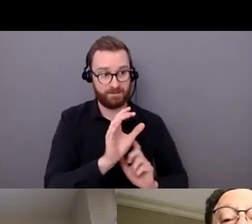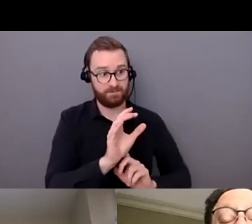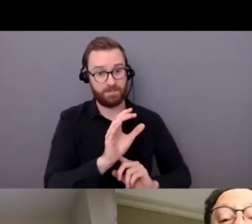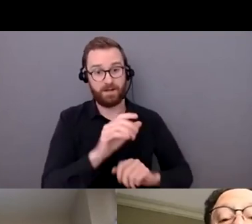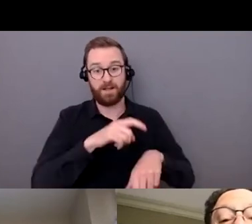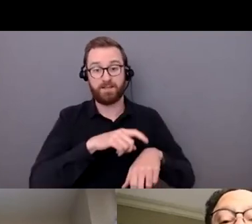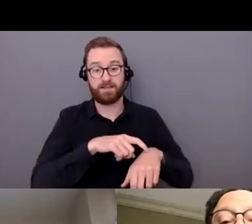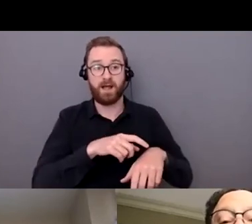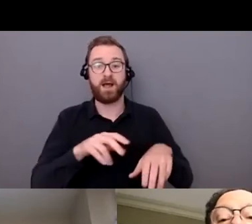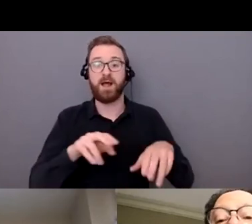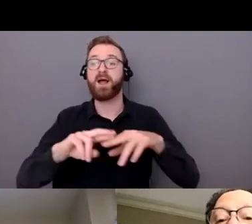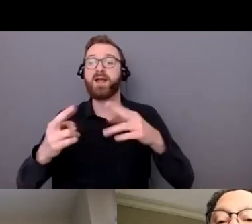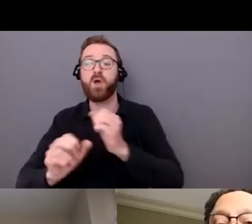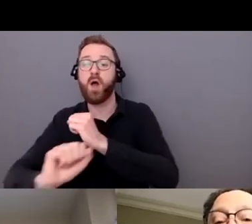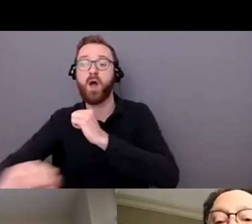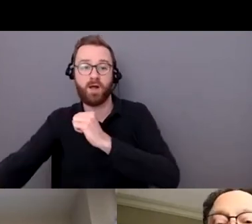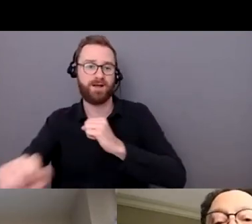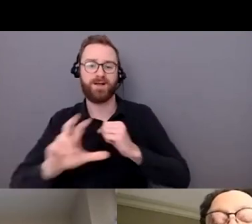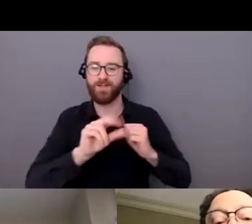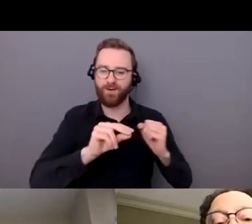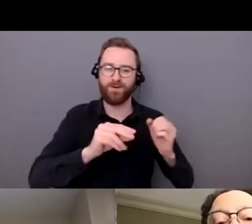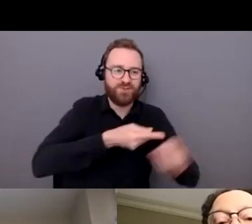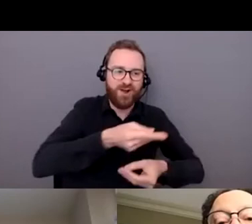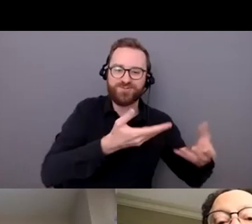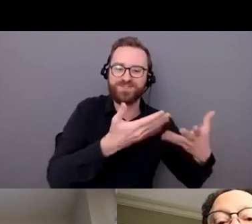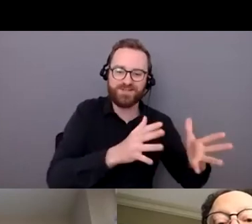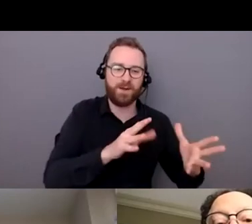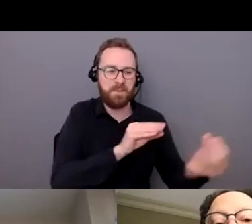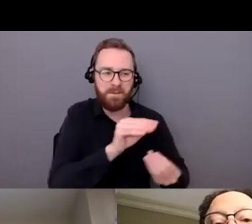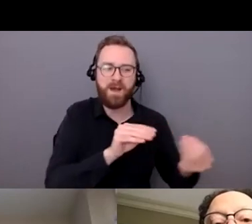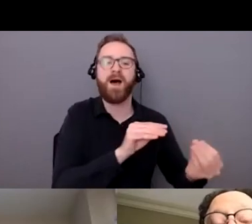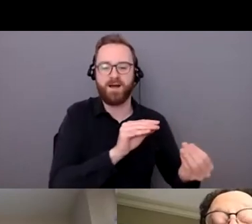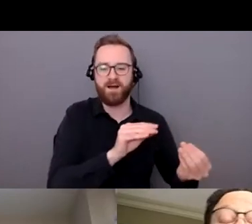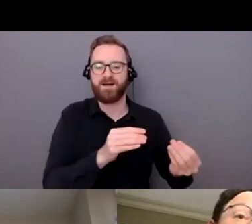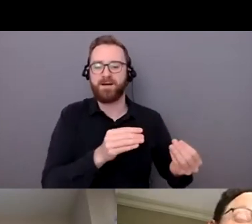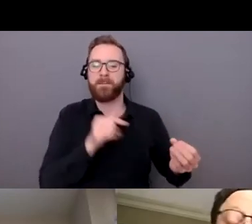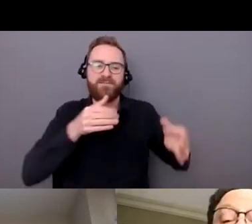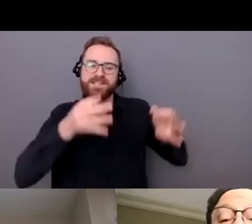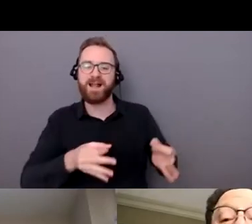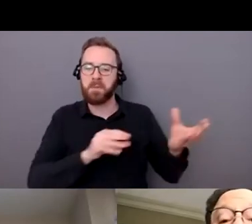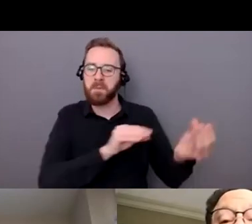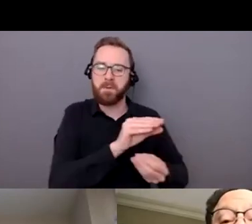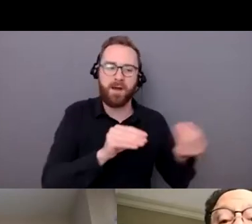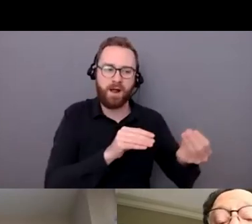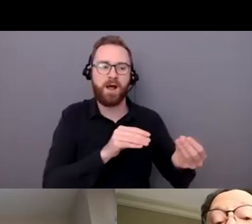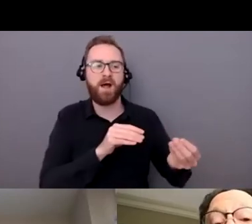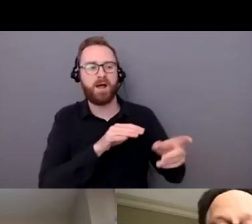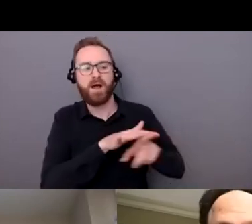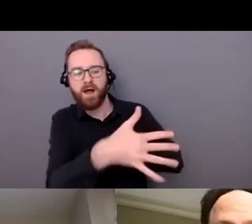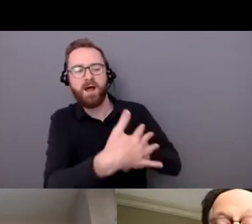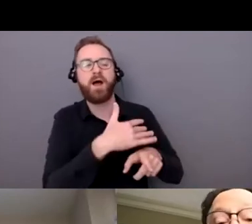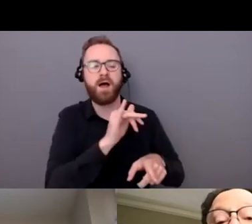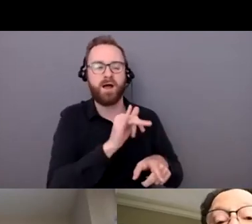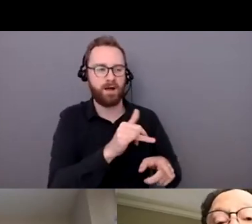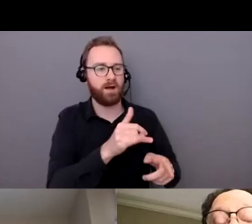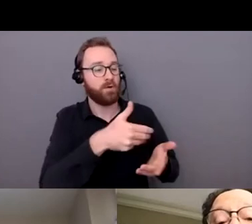sur des réunions trop longues, parce qu'on va avoir déjà échangé Oui, et de réglé. façon plus informelle, c'est Et qu'on ça. s'enrichit du contact de l'autre, de prendre des